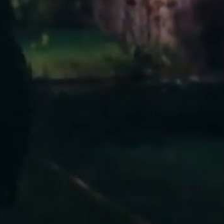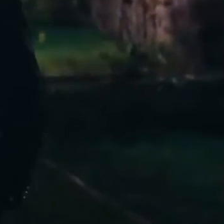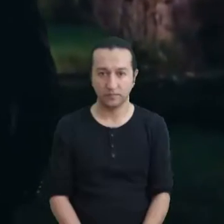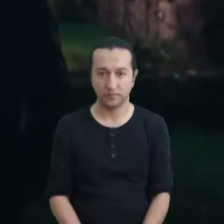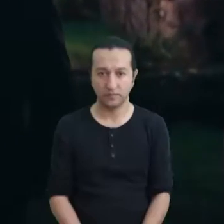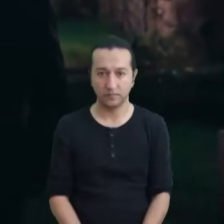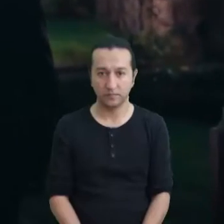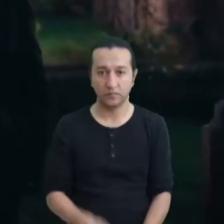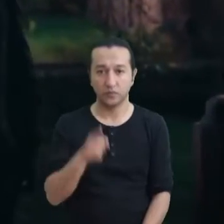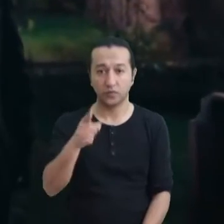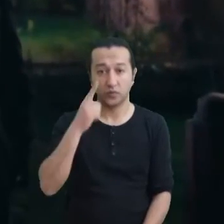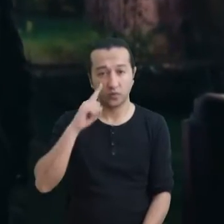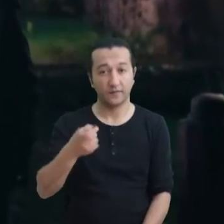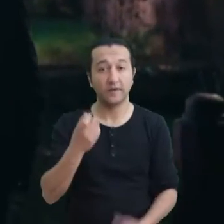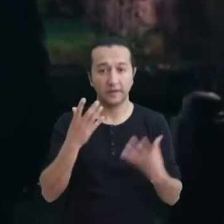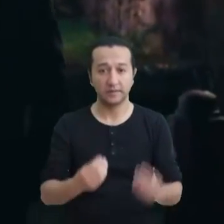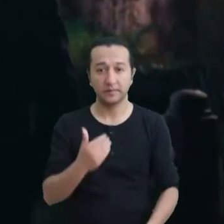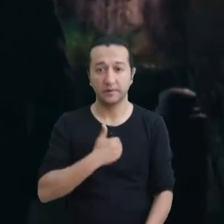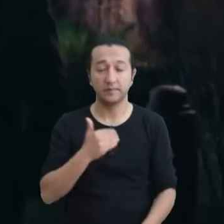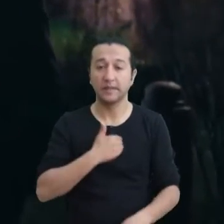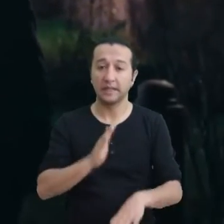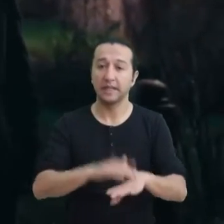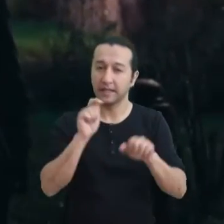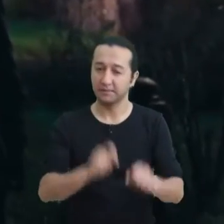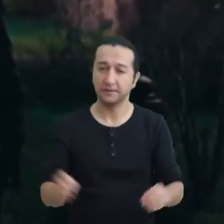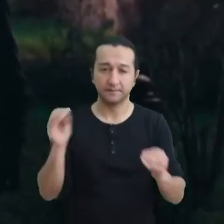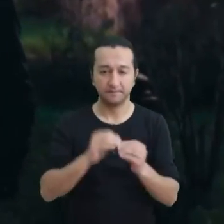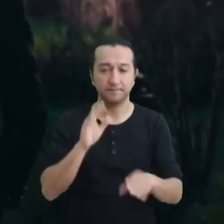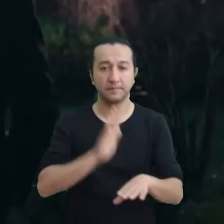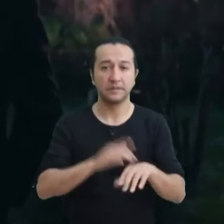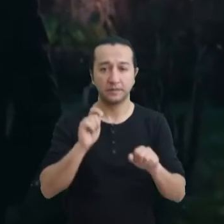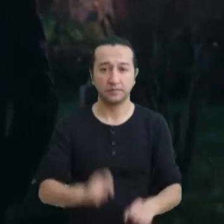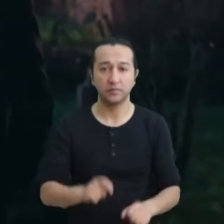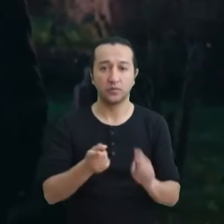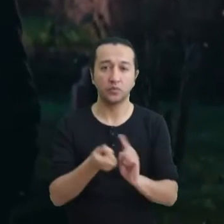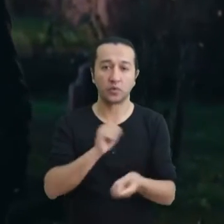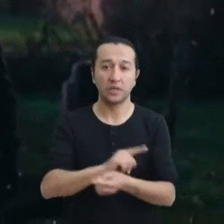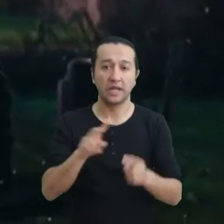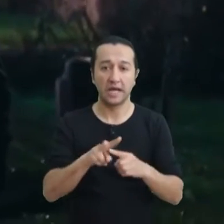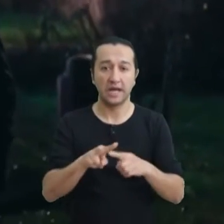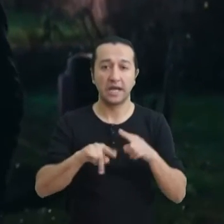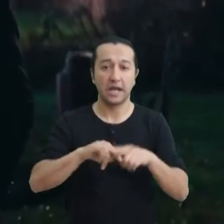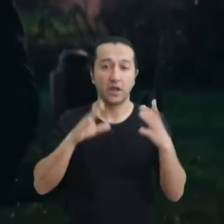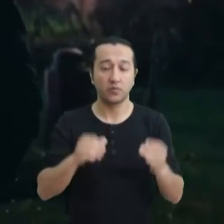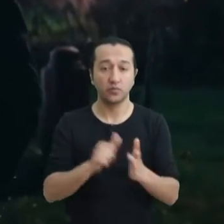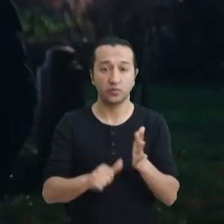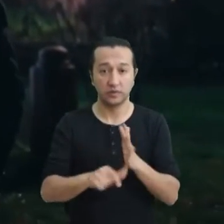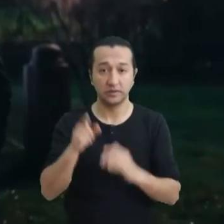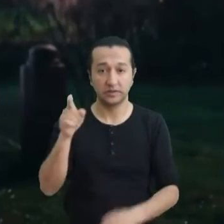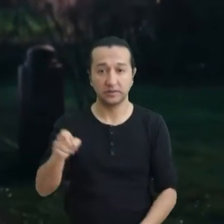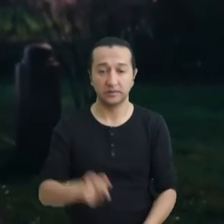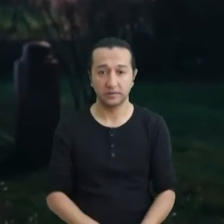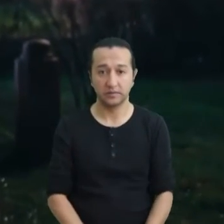Geçmiş. Şunu fark ettim ki ben ne yaparsam yapayım, soyadı Karahanlı olduğu sürece